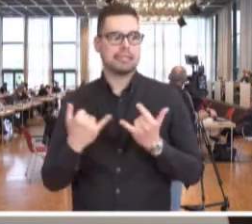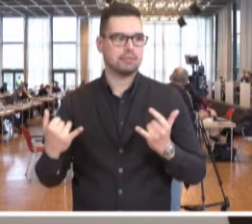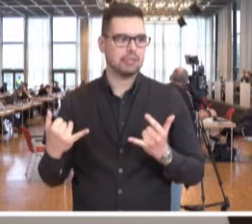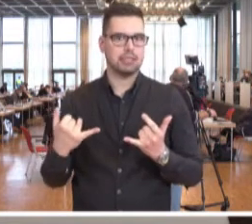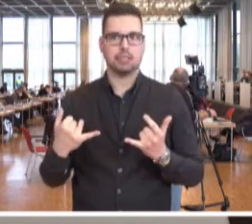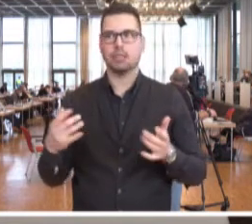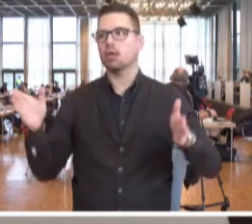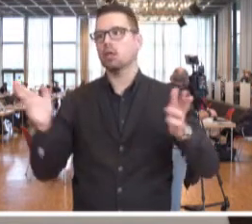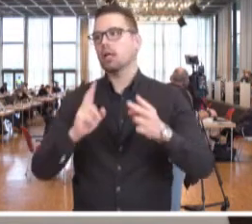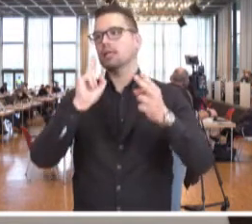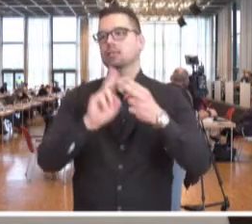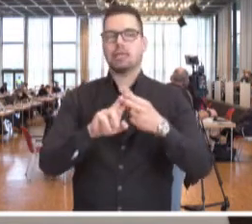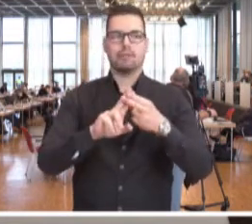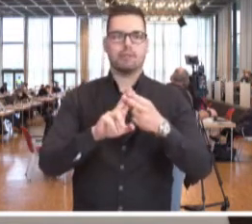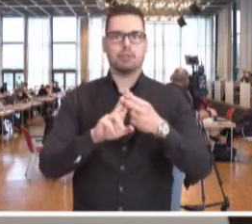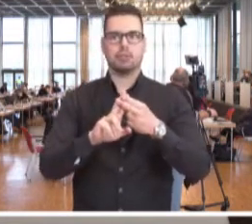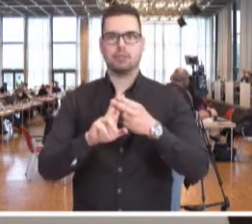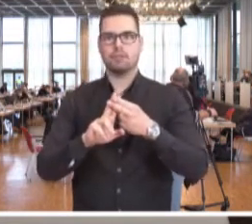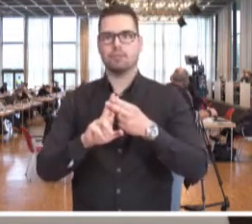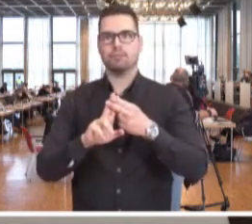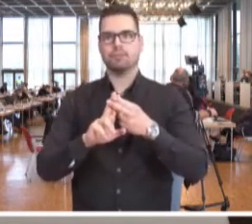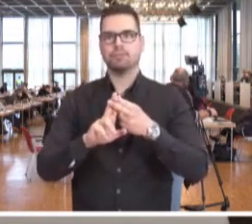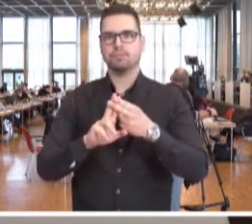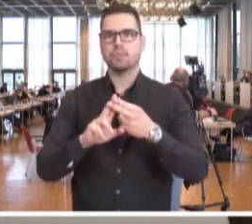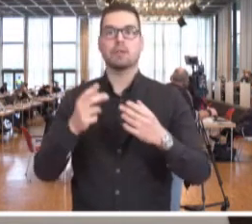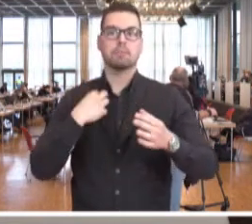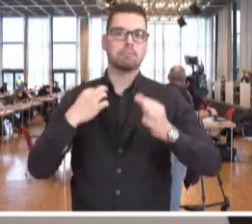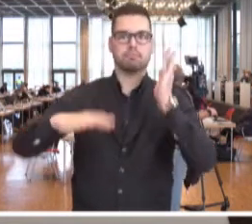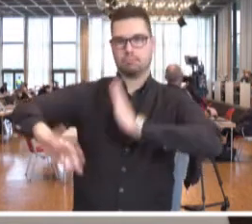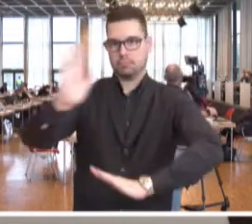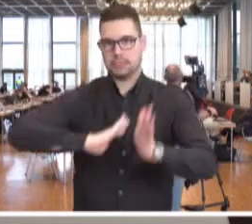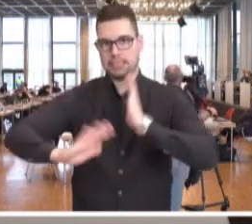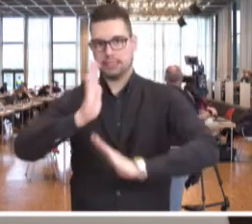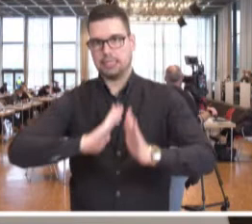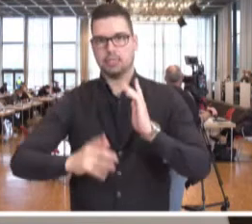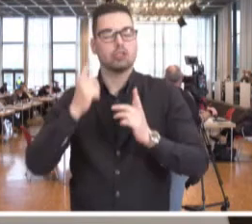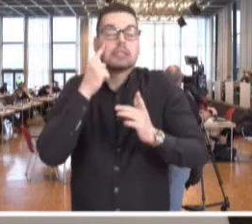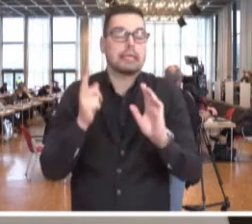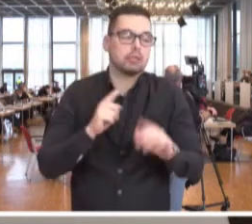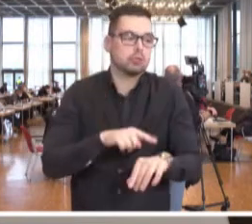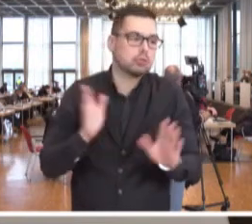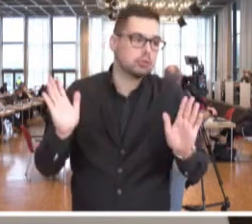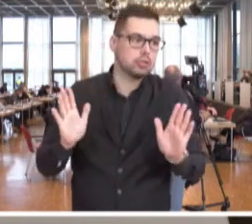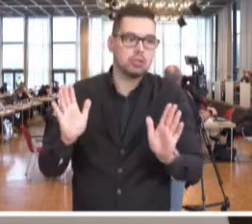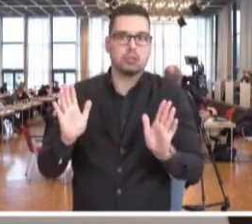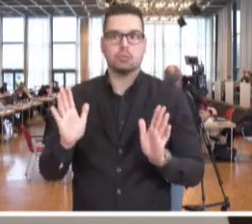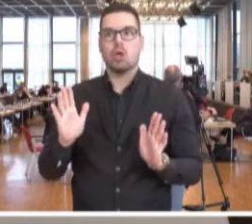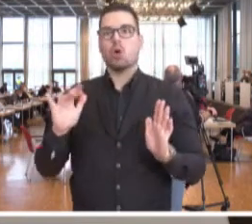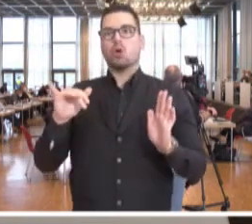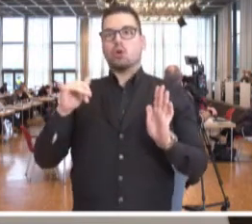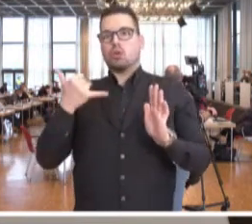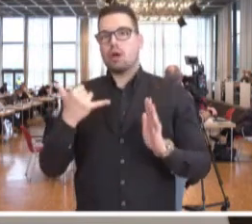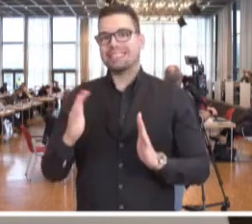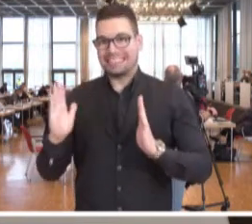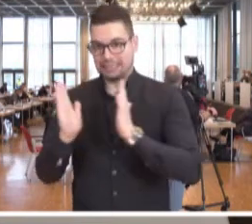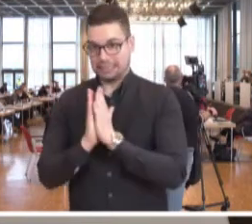man einer kleinen Begegnung auch deutlich machen, die mir erzählt worden ist, ich war nicht Zeitzeuge, dass Johannes Kirchweng, der auch